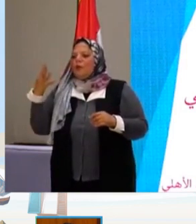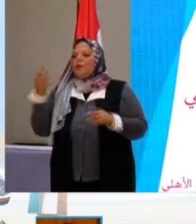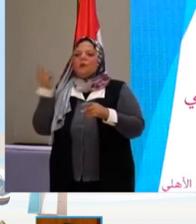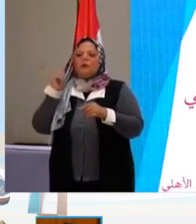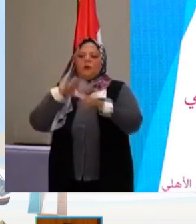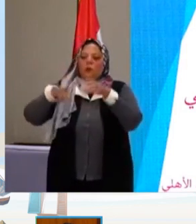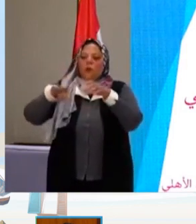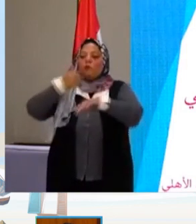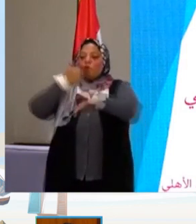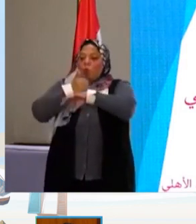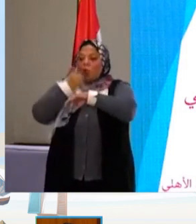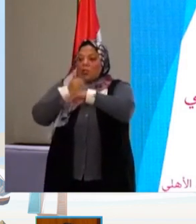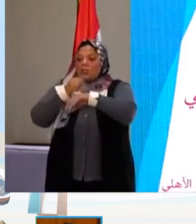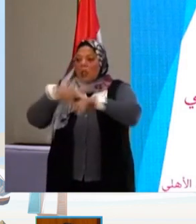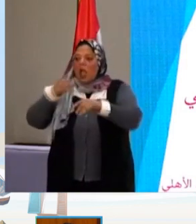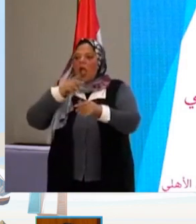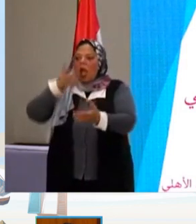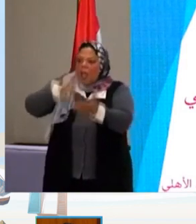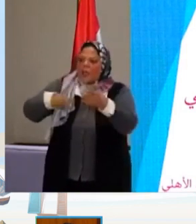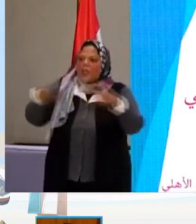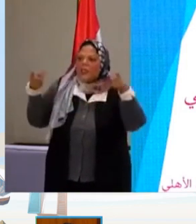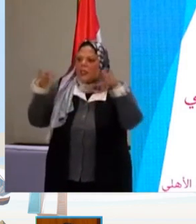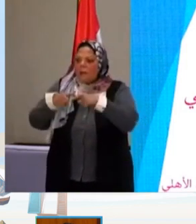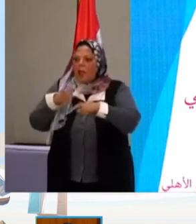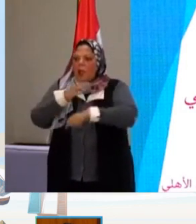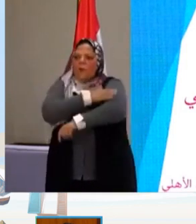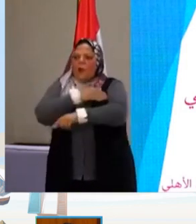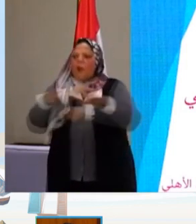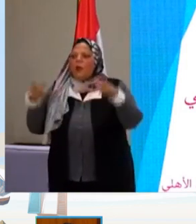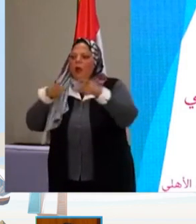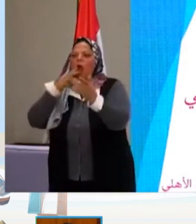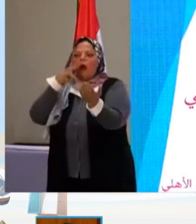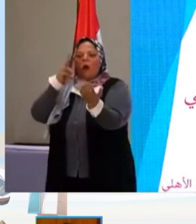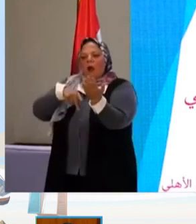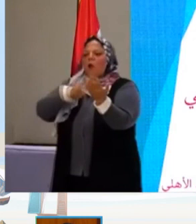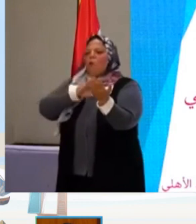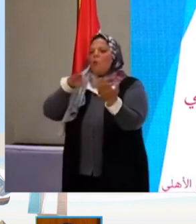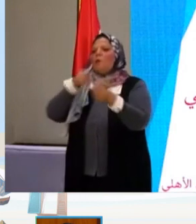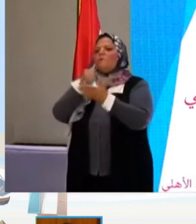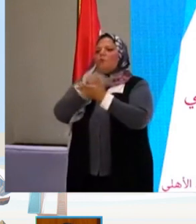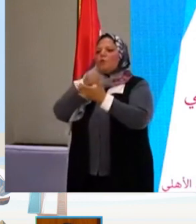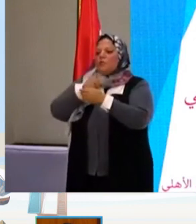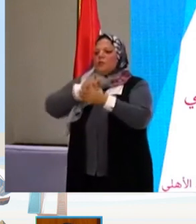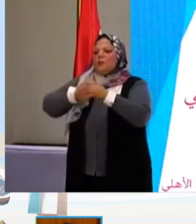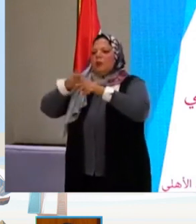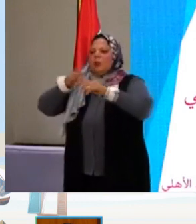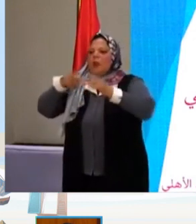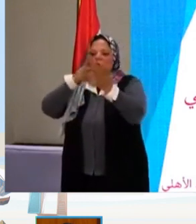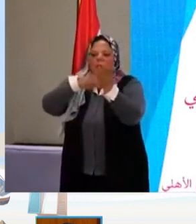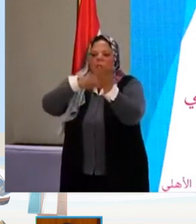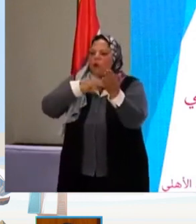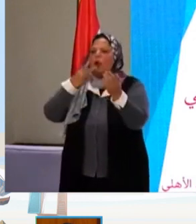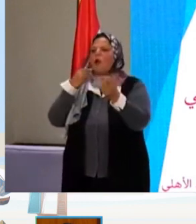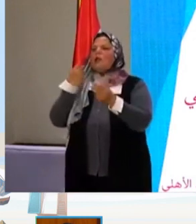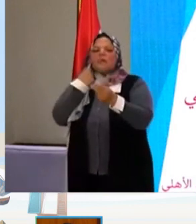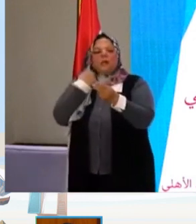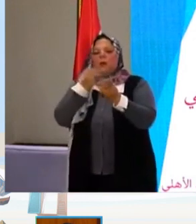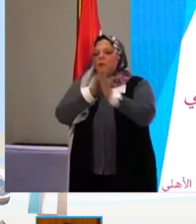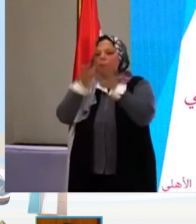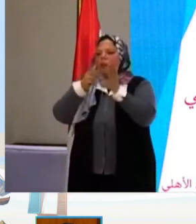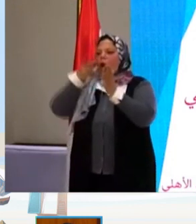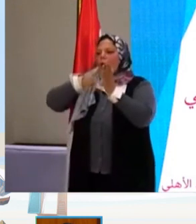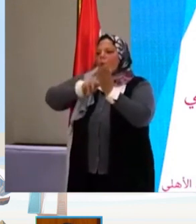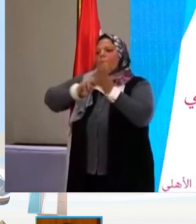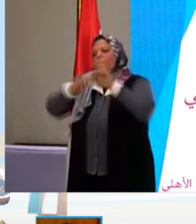الاوضاع خلال المده السنه اللي كانت محدده طبقا لاحكام القانون. وبناء عليه وزاره التضامن